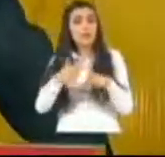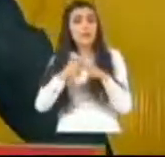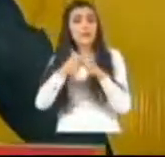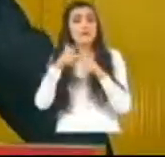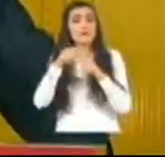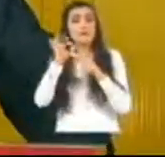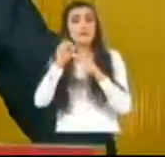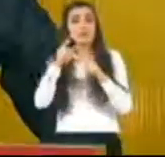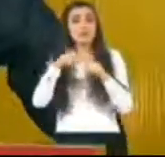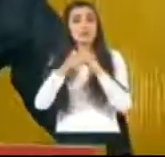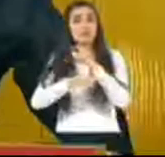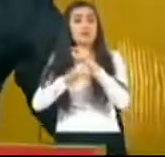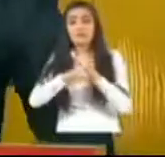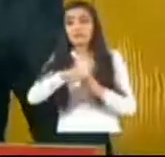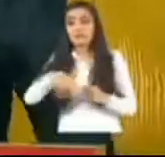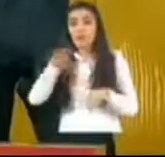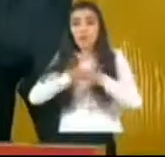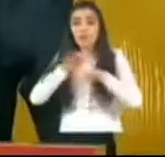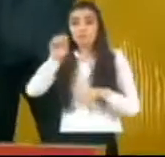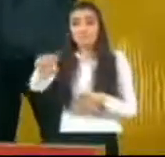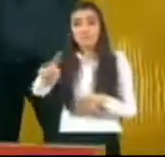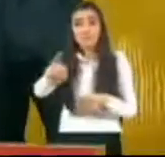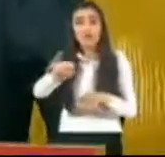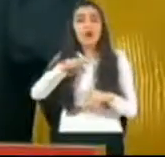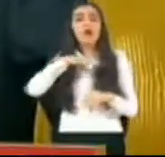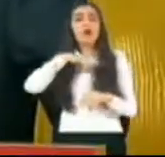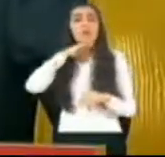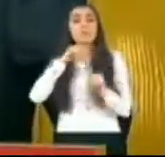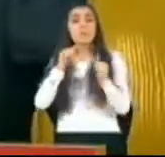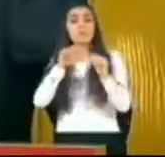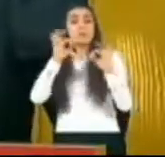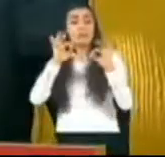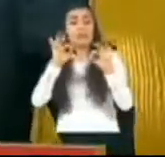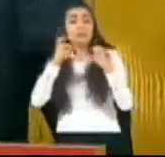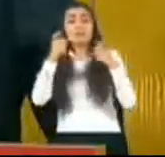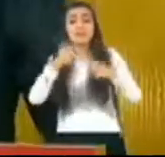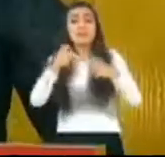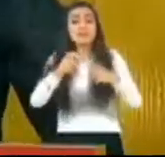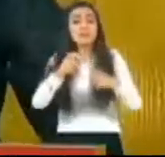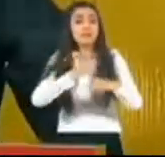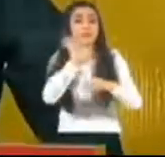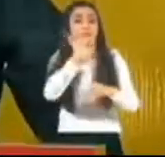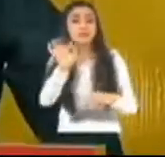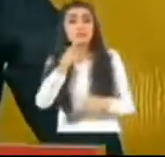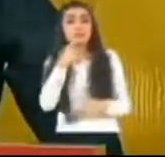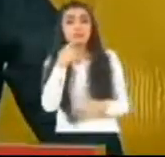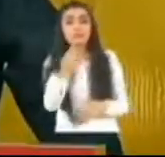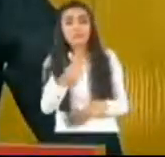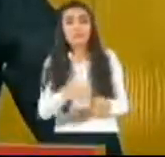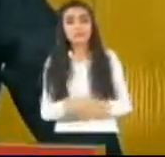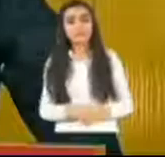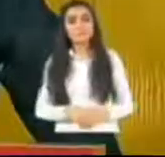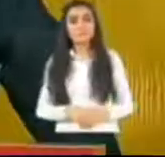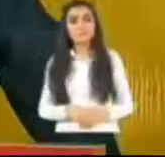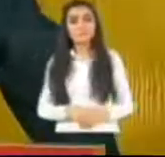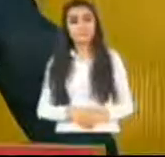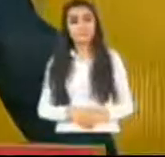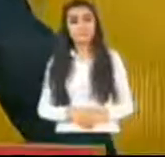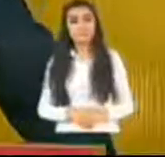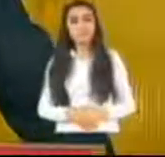FETÖ'cü teröristlerin elinden tutmak Avrupa değerlerinin neresinde yazılıdır?